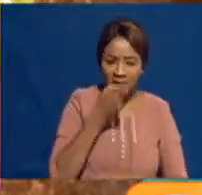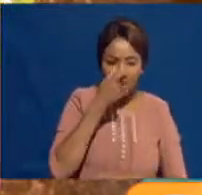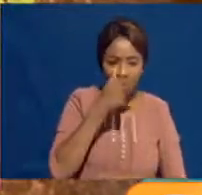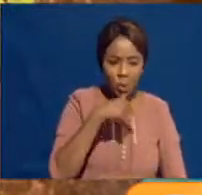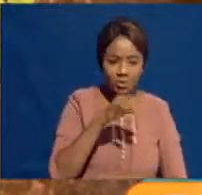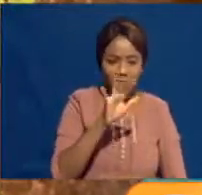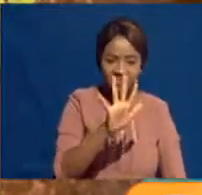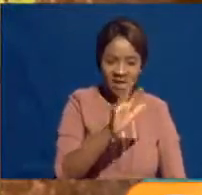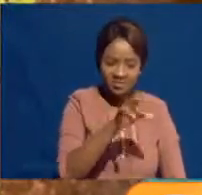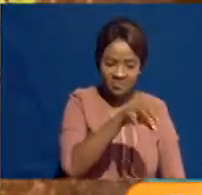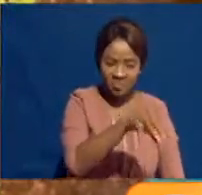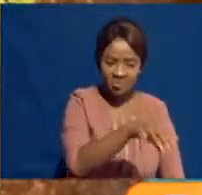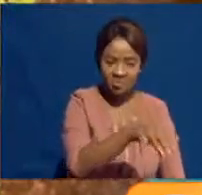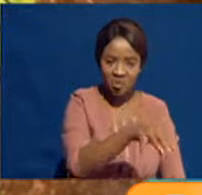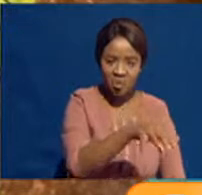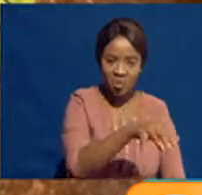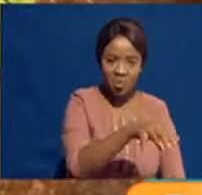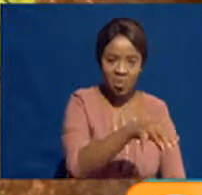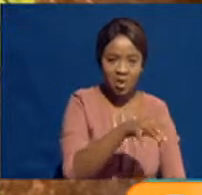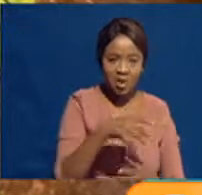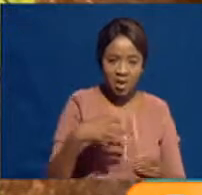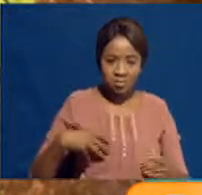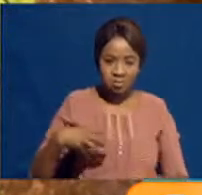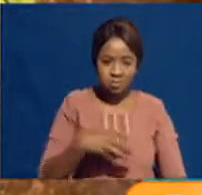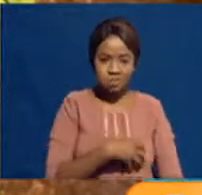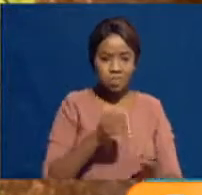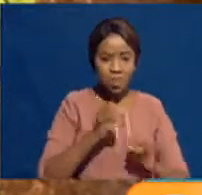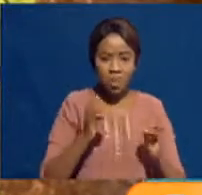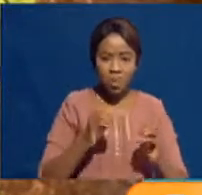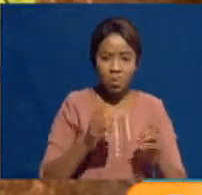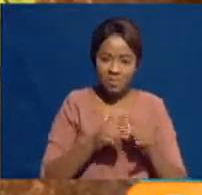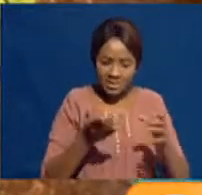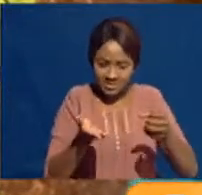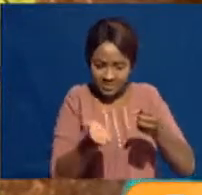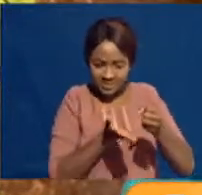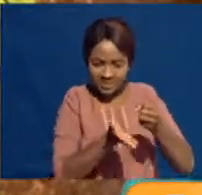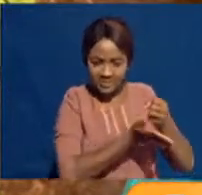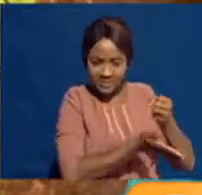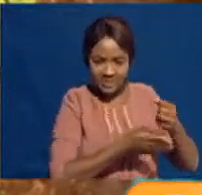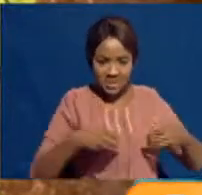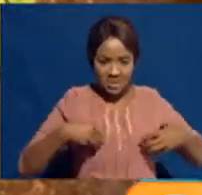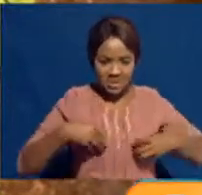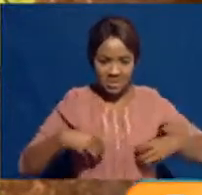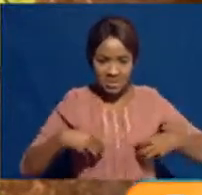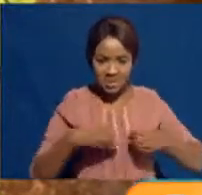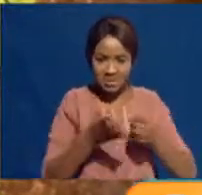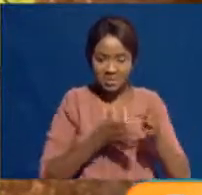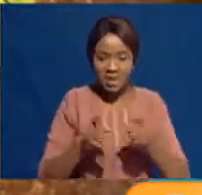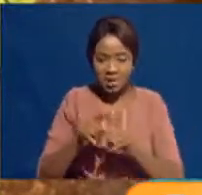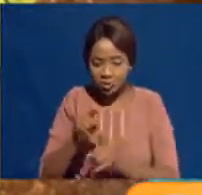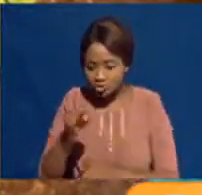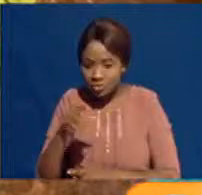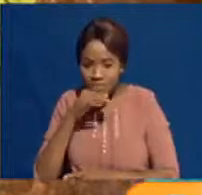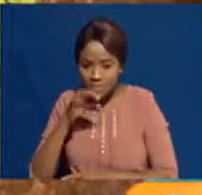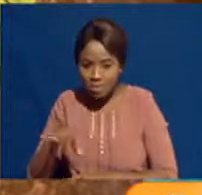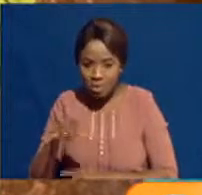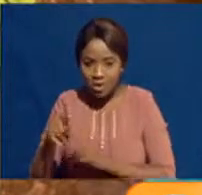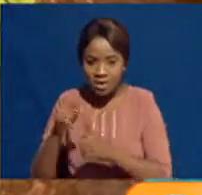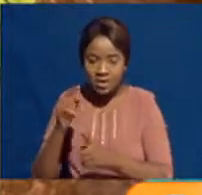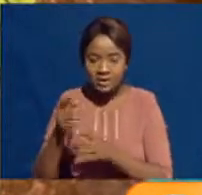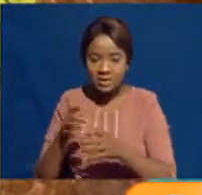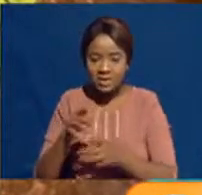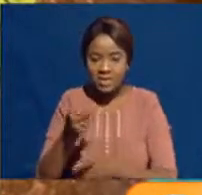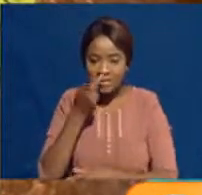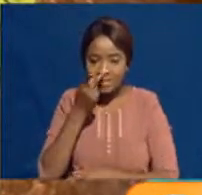5 years old who has no breast, they cut the breast and take it, the small part there. The boy's private parts are taken, they are